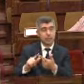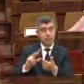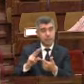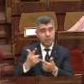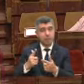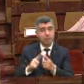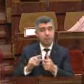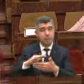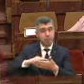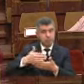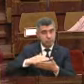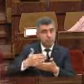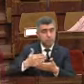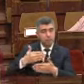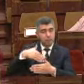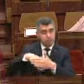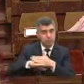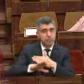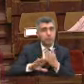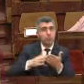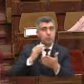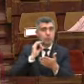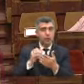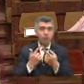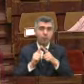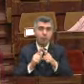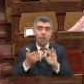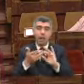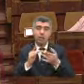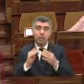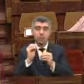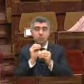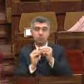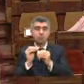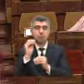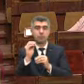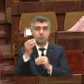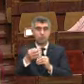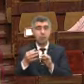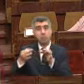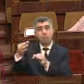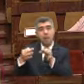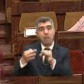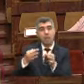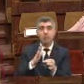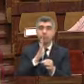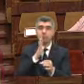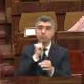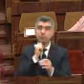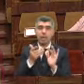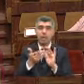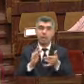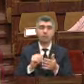لوجستيكيه والرفع ايضا من مستوى الصبيب الانترنت، هناك بعض المحاكم اللي تعاني من هذا